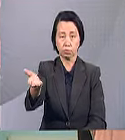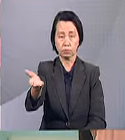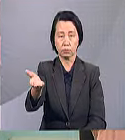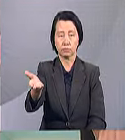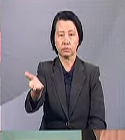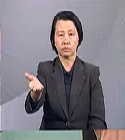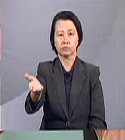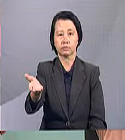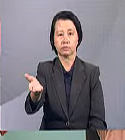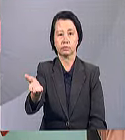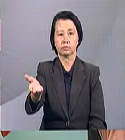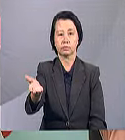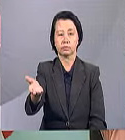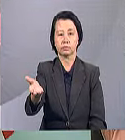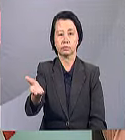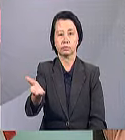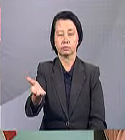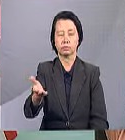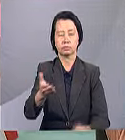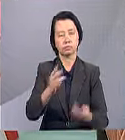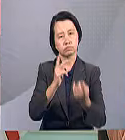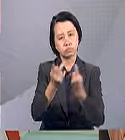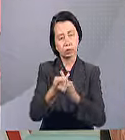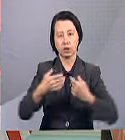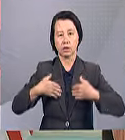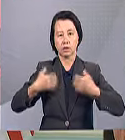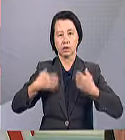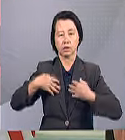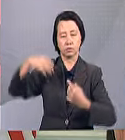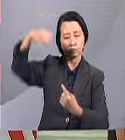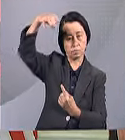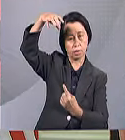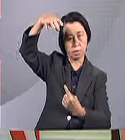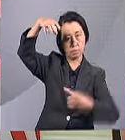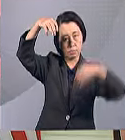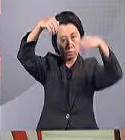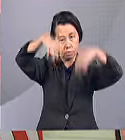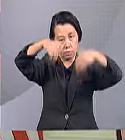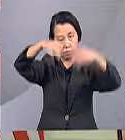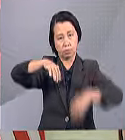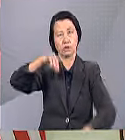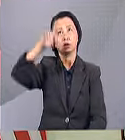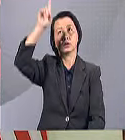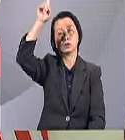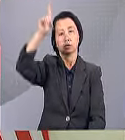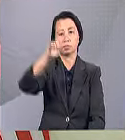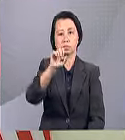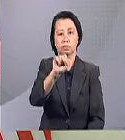semuanya dalam keadaan sejahtera dalam lembayung rahmat Allah Subhanahu wa taala.